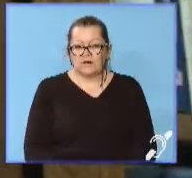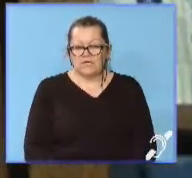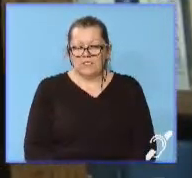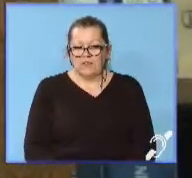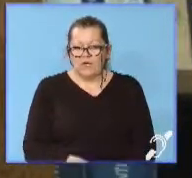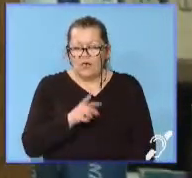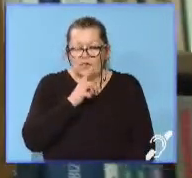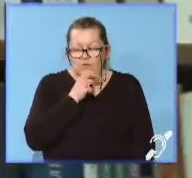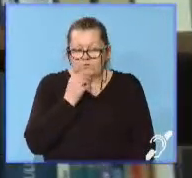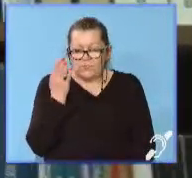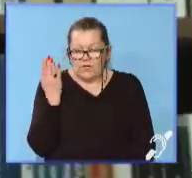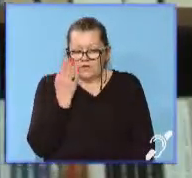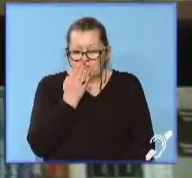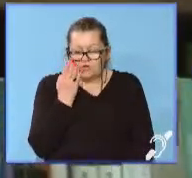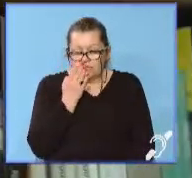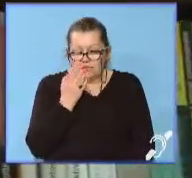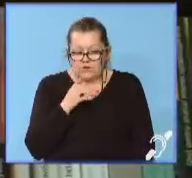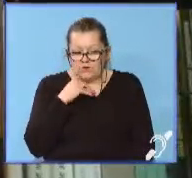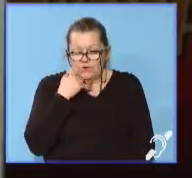în